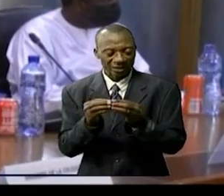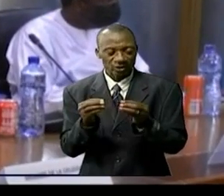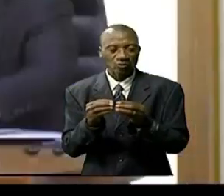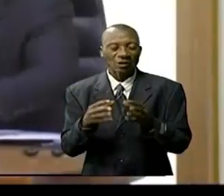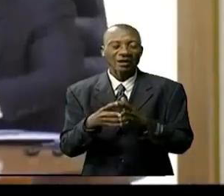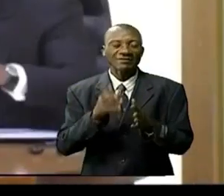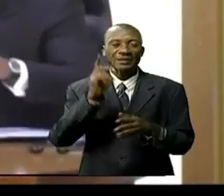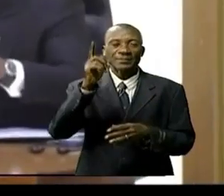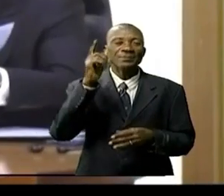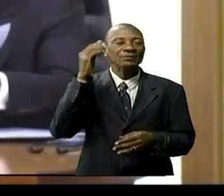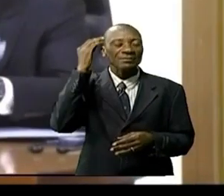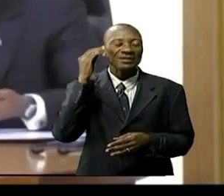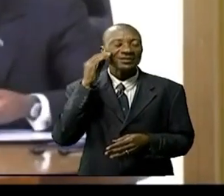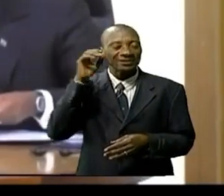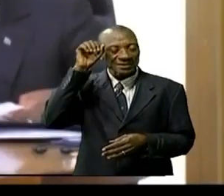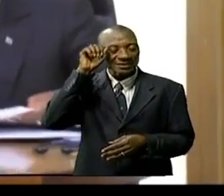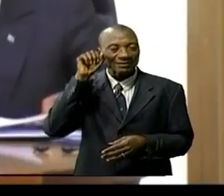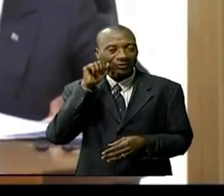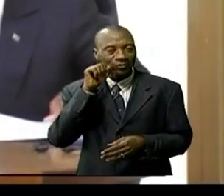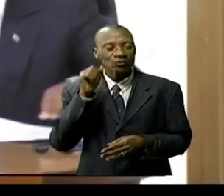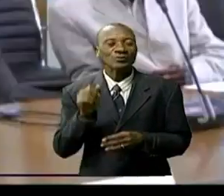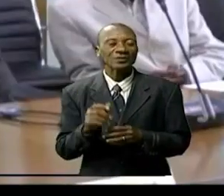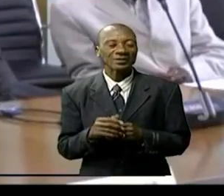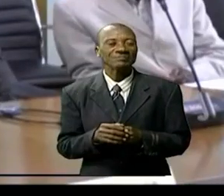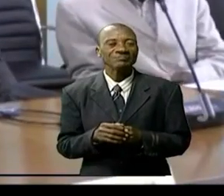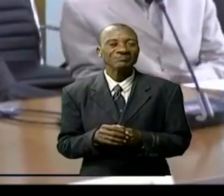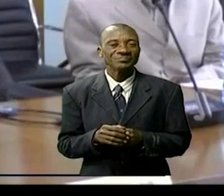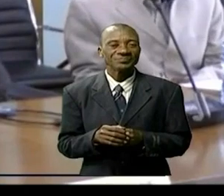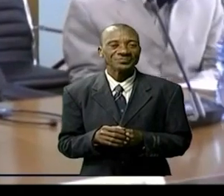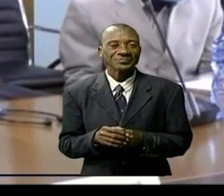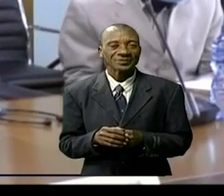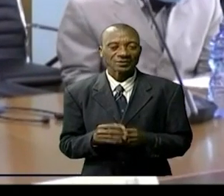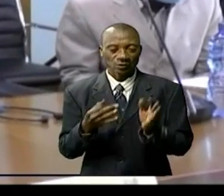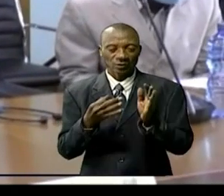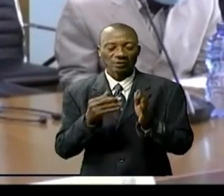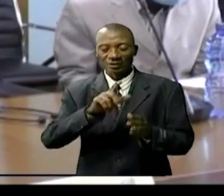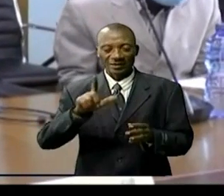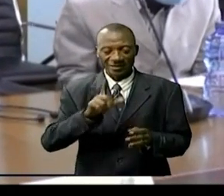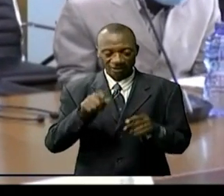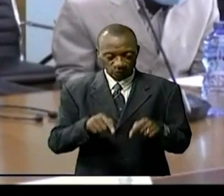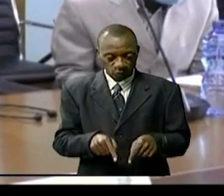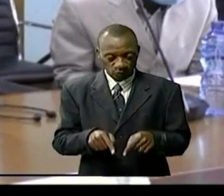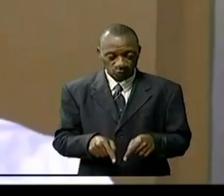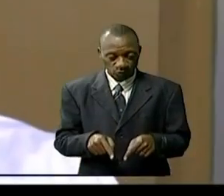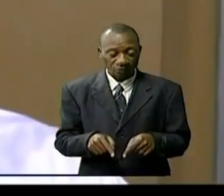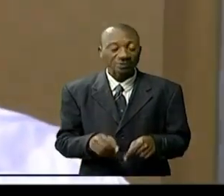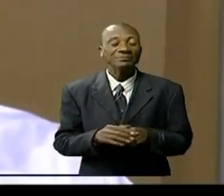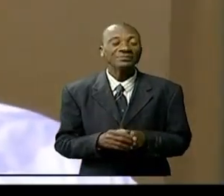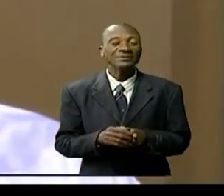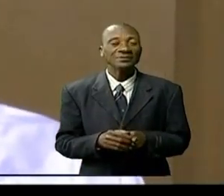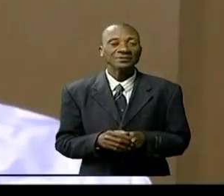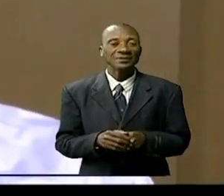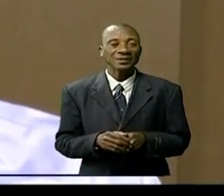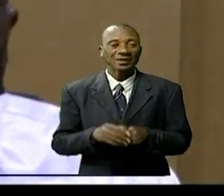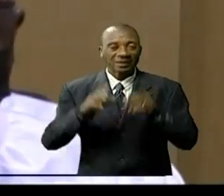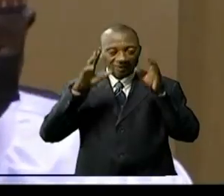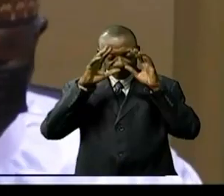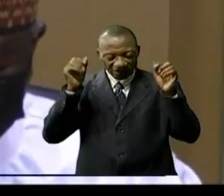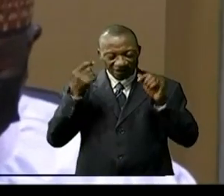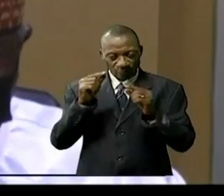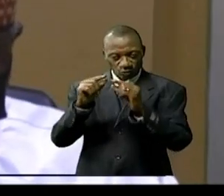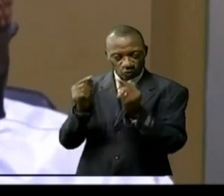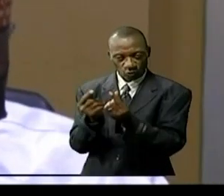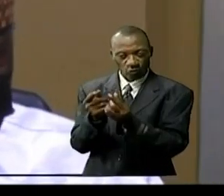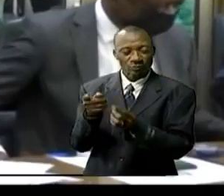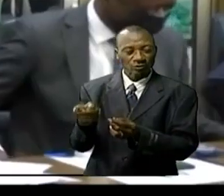jean michel sama le camp des kings dès ce lundi ou novembre et 2021 l'immeuble du gouvernement les présidents des sept organes subsidiaires